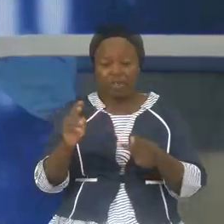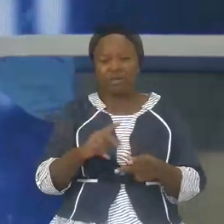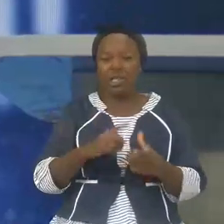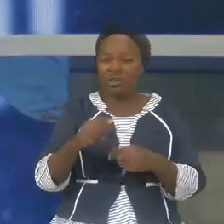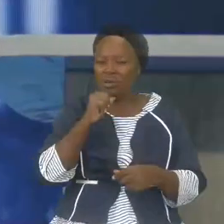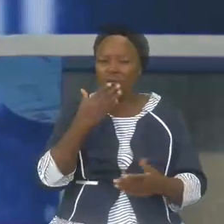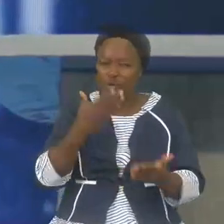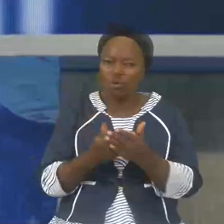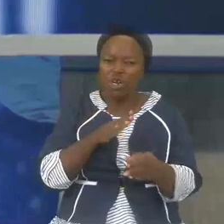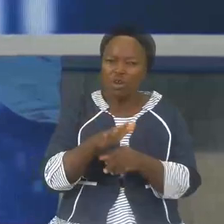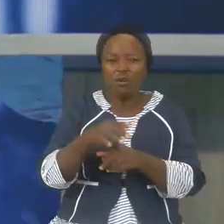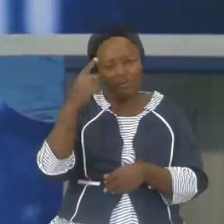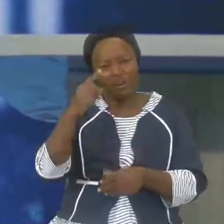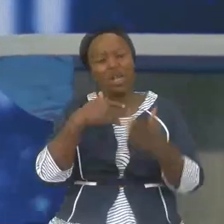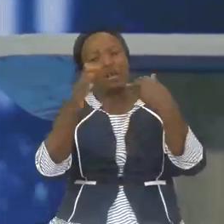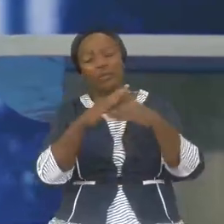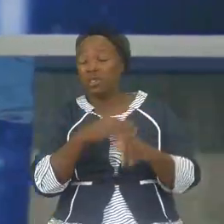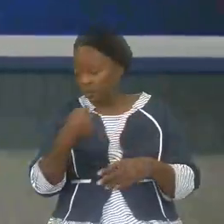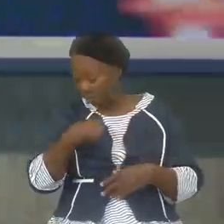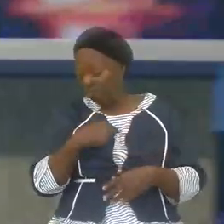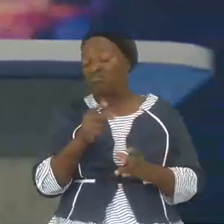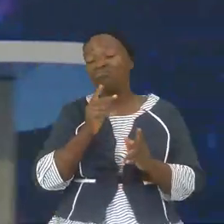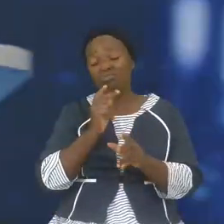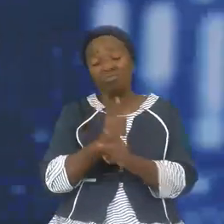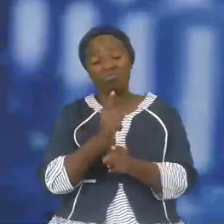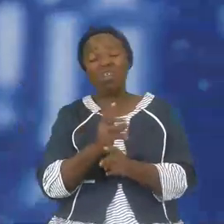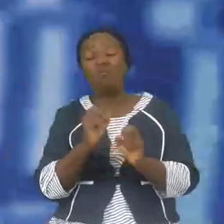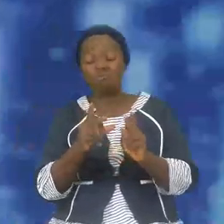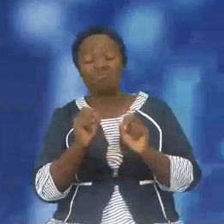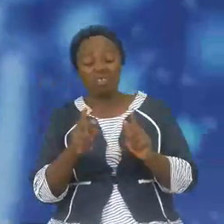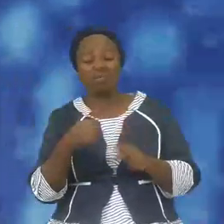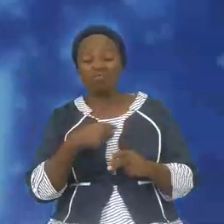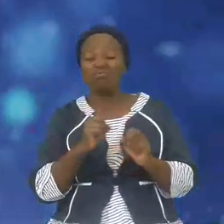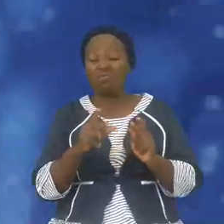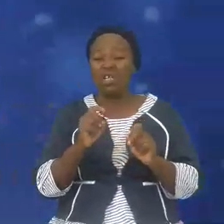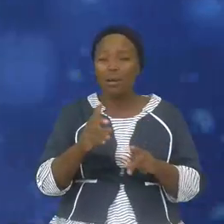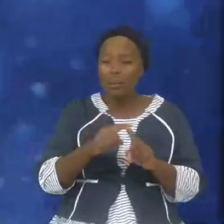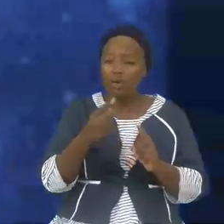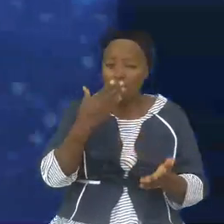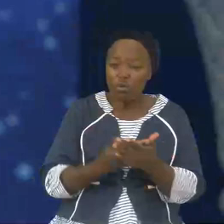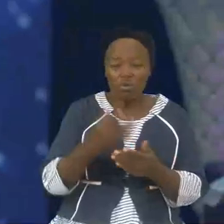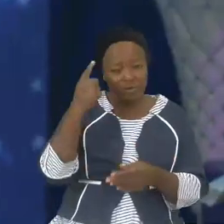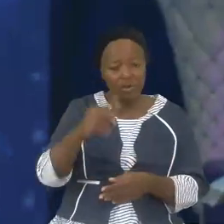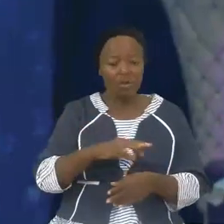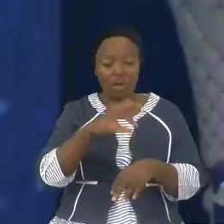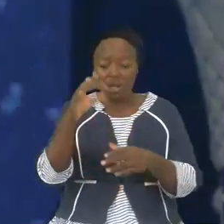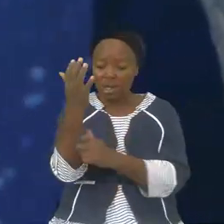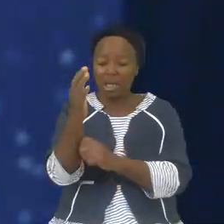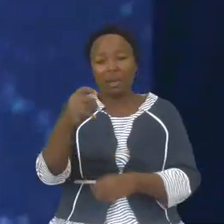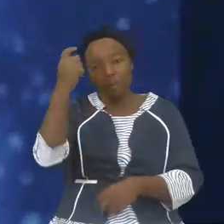imperfection. Tu n'es pas assez bon pour le ciel. Je vais bien. Oui, tu parais bien. Oui, à ta nature